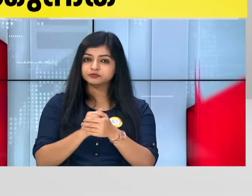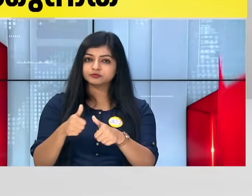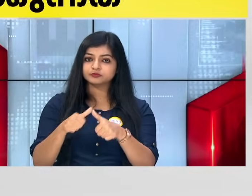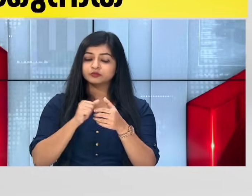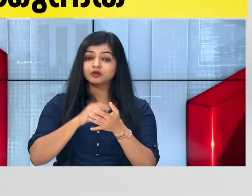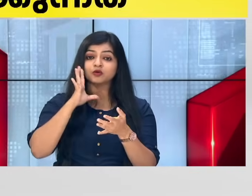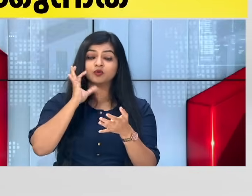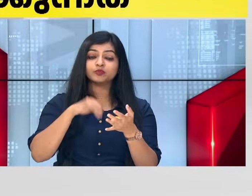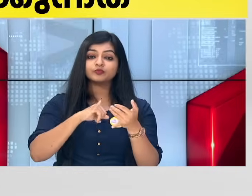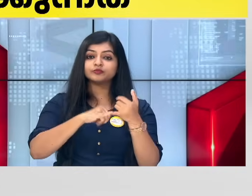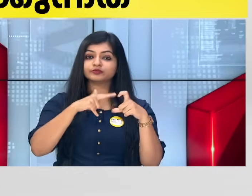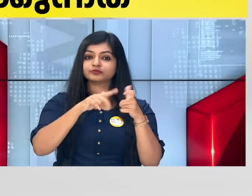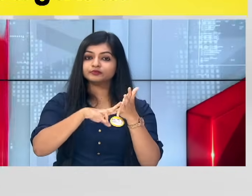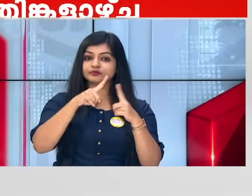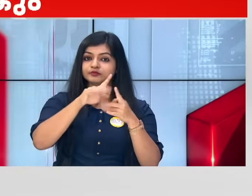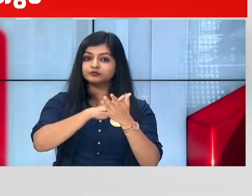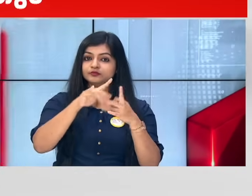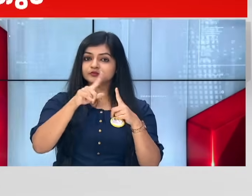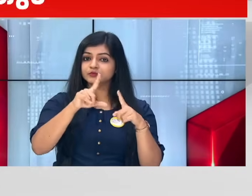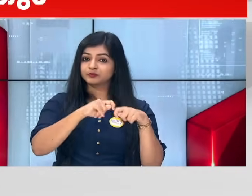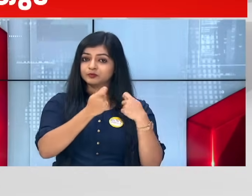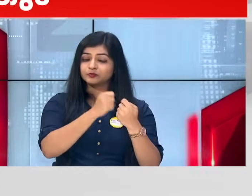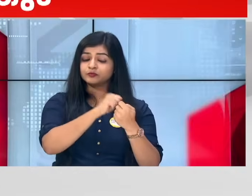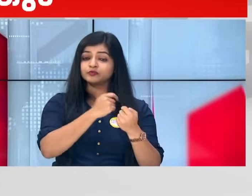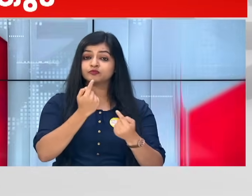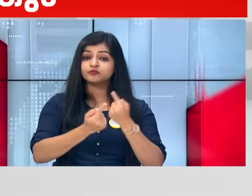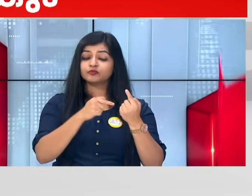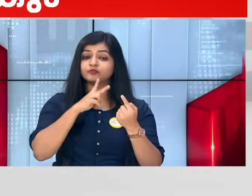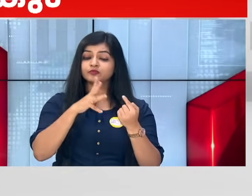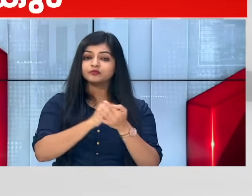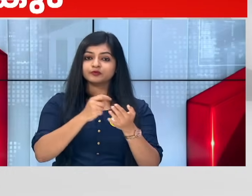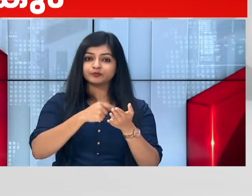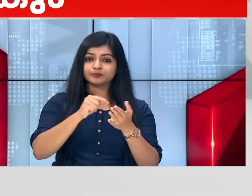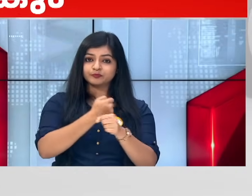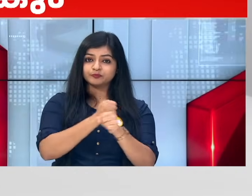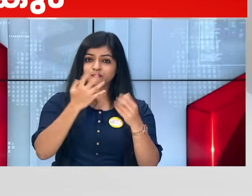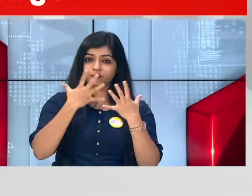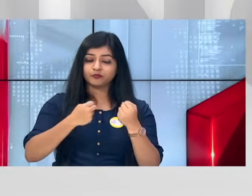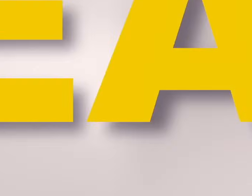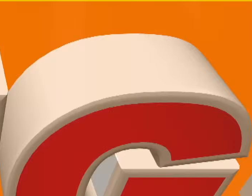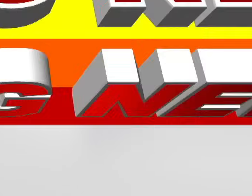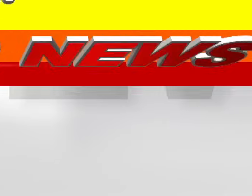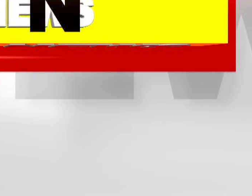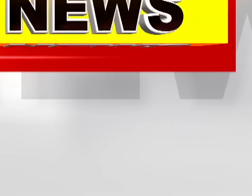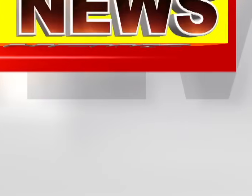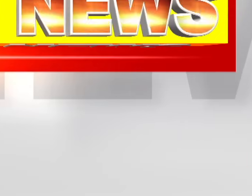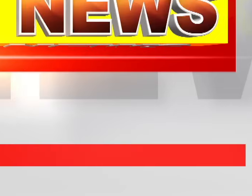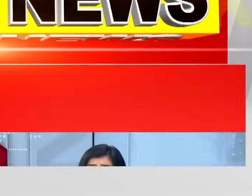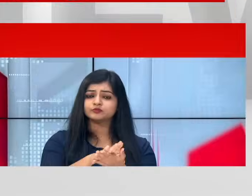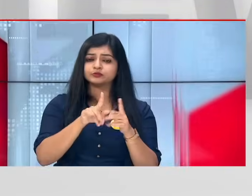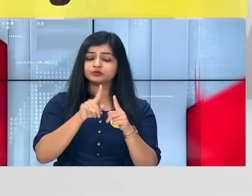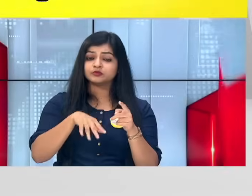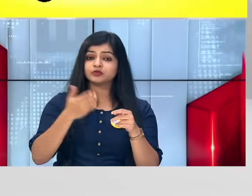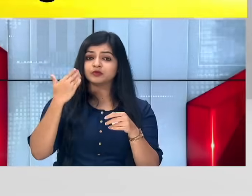പ്രധാനമായും സെന്തിൽ ബാലാജി വിഭാഗം വാദിച്ചിരുന്നത് ഇപ്പോൾ, അതായത് നിലവിൽ ജാമ്യ ഹർജി പരിഗണിക്കുമ്പോൾ അദ്ദേഹം മന്ത്രിയല്ല എന്നുള്ളൊരു വാദമാണ്. കാരണം കഴിഞ്ഞ ദിവസമാണ്